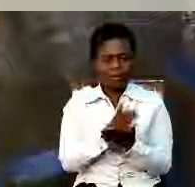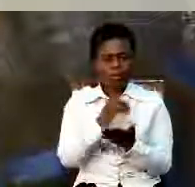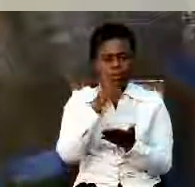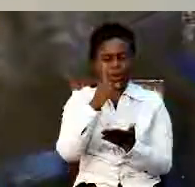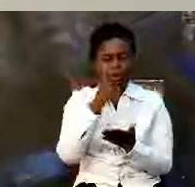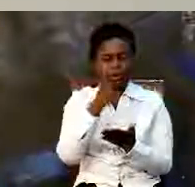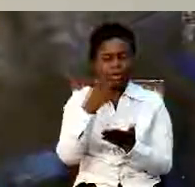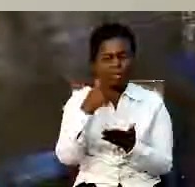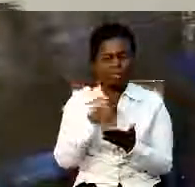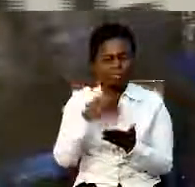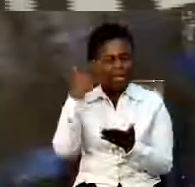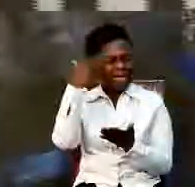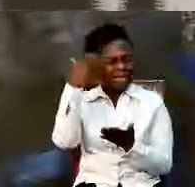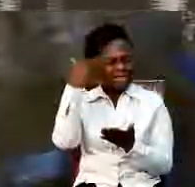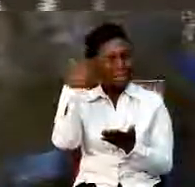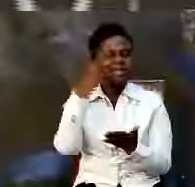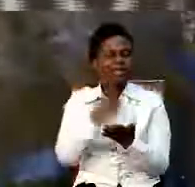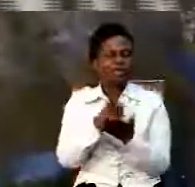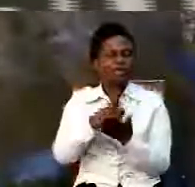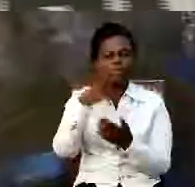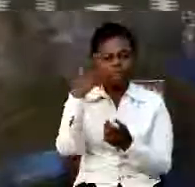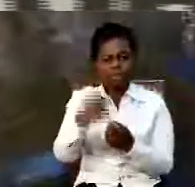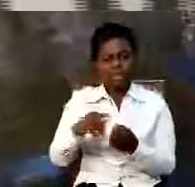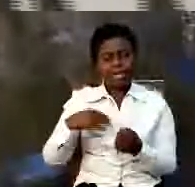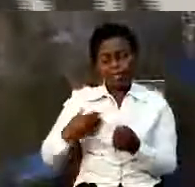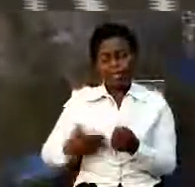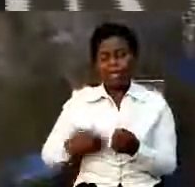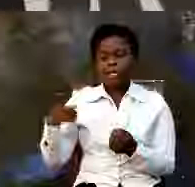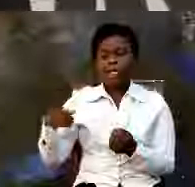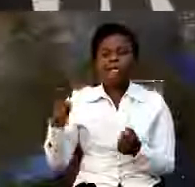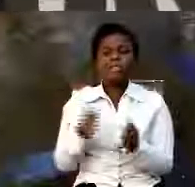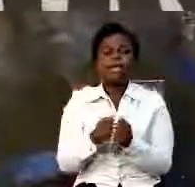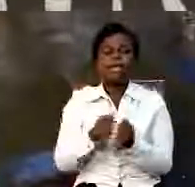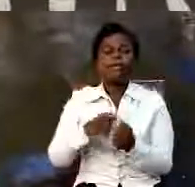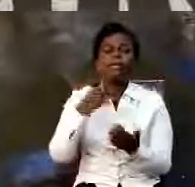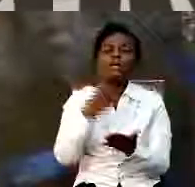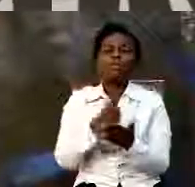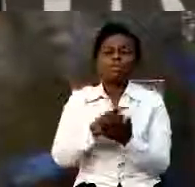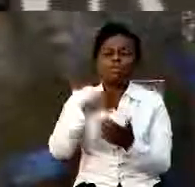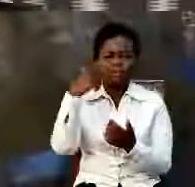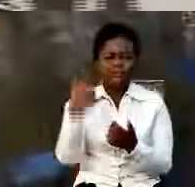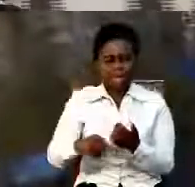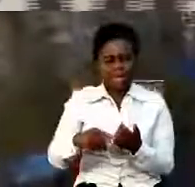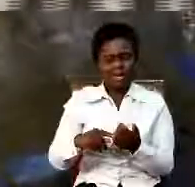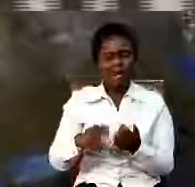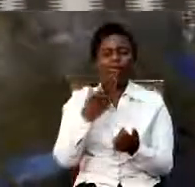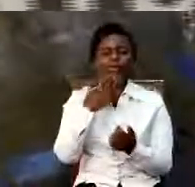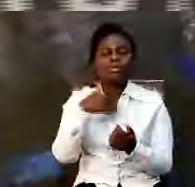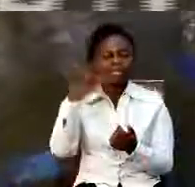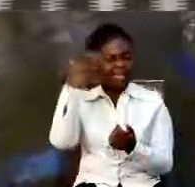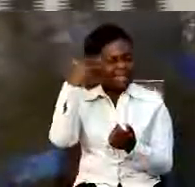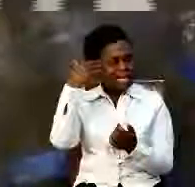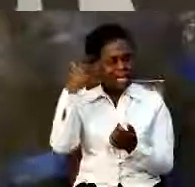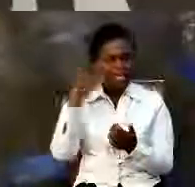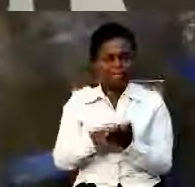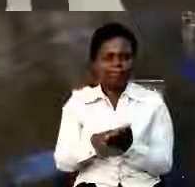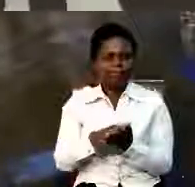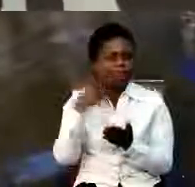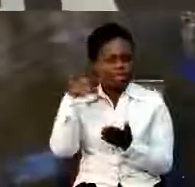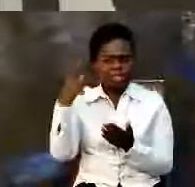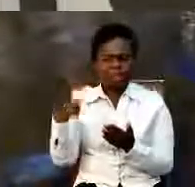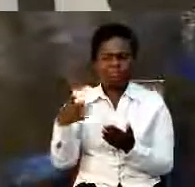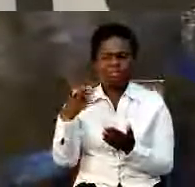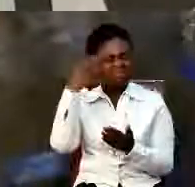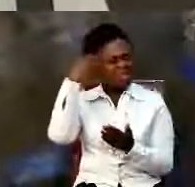ajili yako ni muhimu sana. Na wanawake, hiki kitu ni cha muhimu sana, kuhisi kwamba anajali. Utasikia, huyu mtu hanijali.